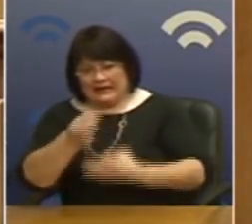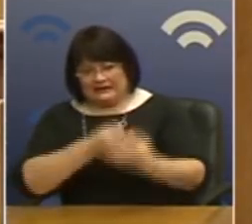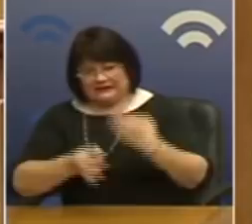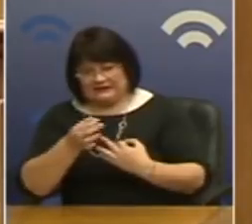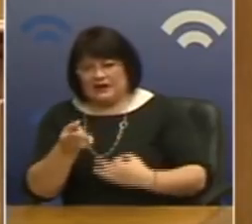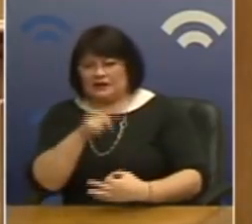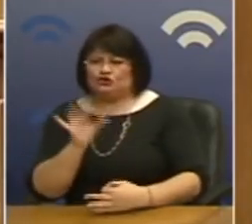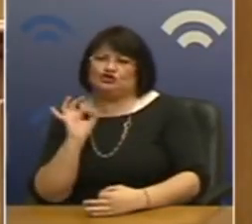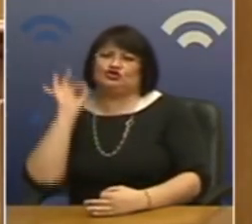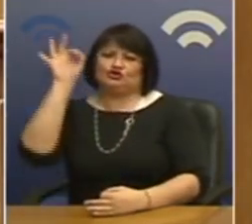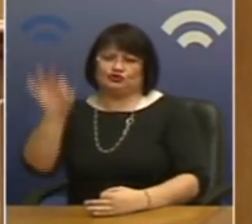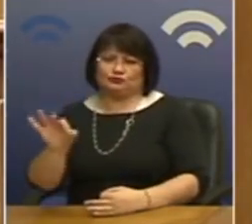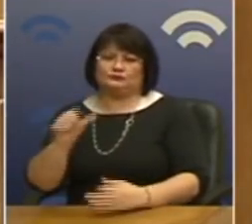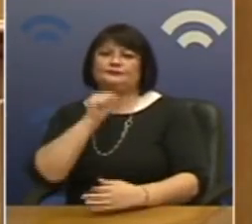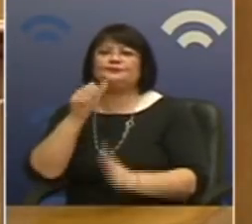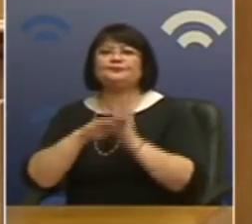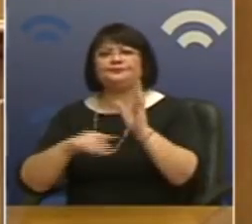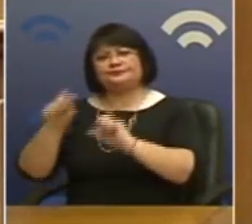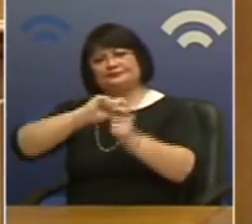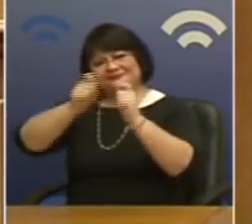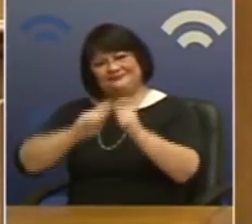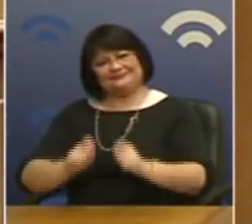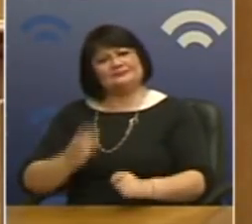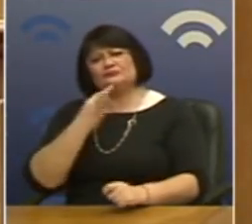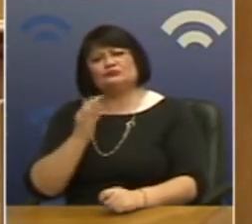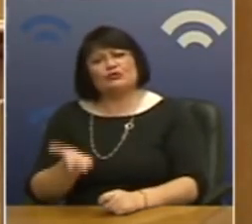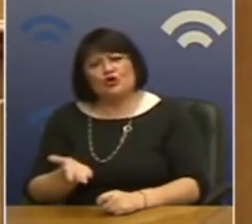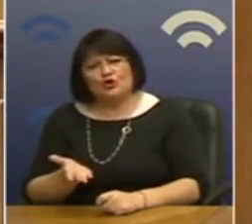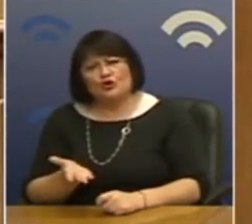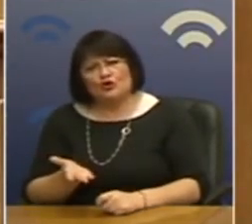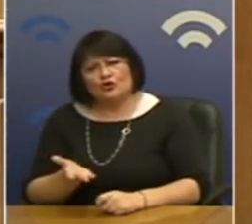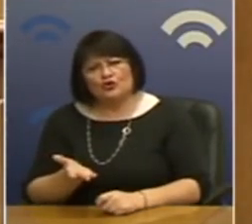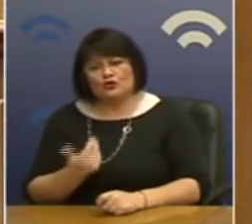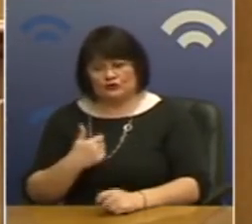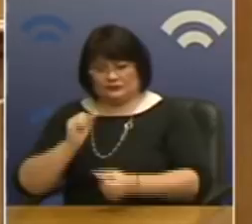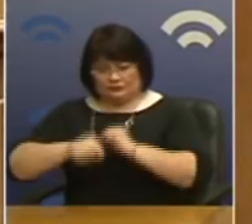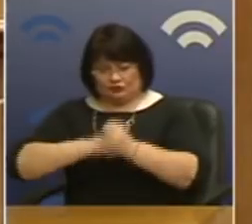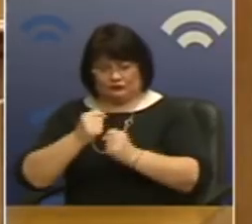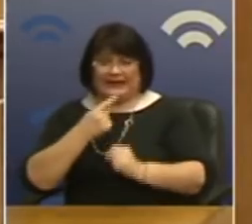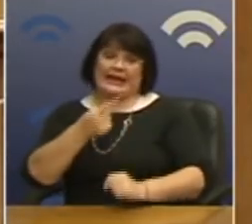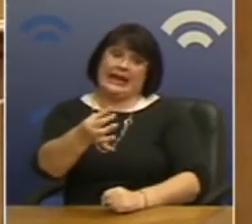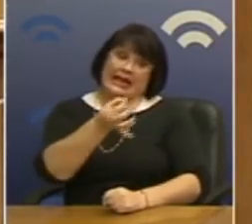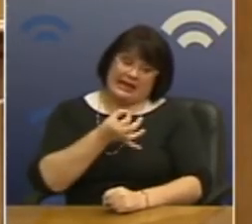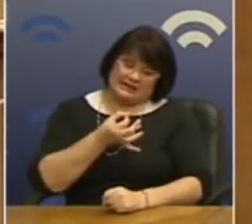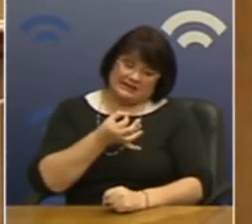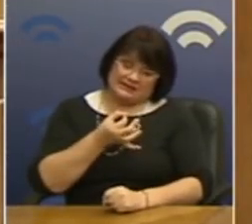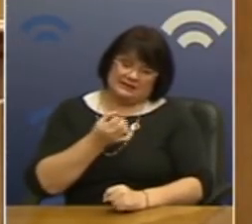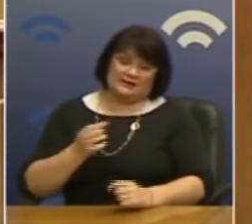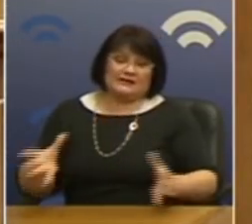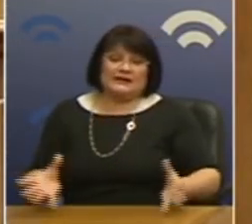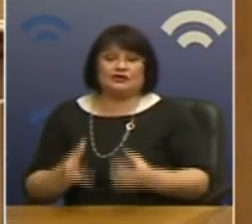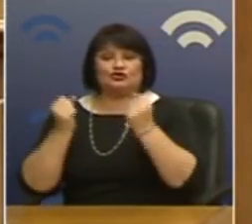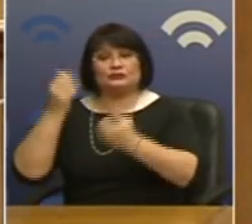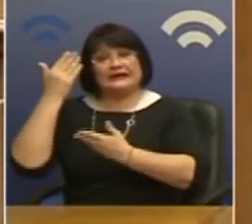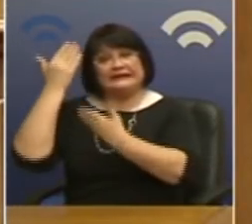στόχος της συνταγματικής αναθεώρησης είναι η προσπάθεια, όπως λέτε, της διάσωσης της